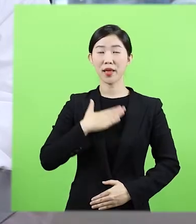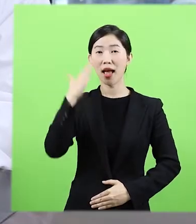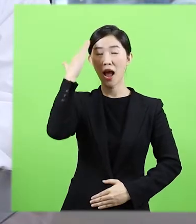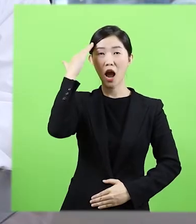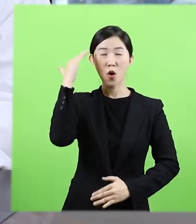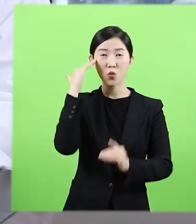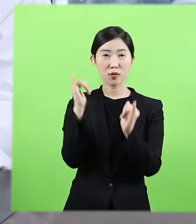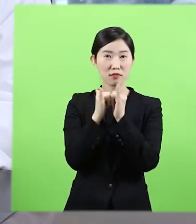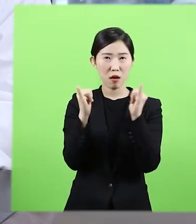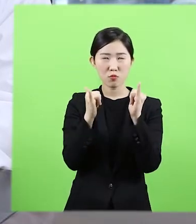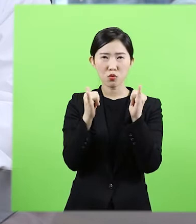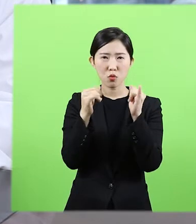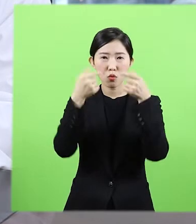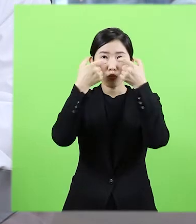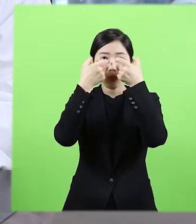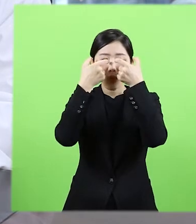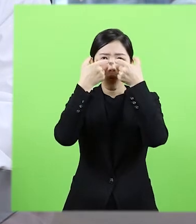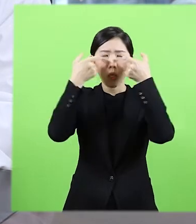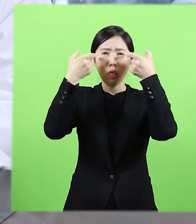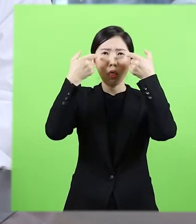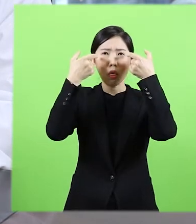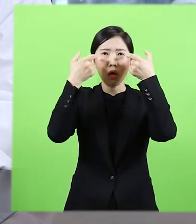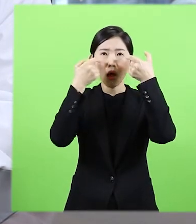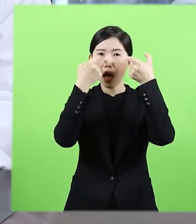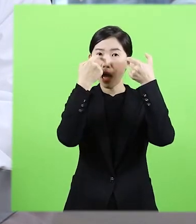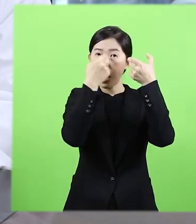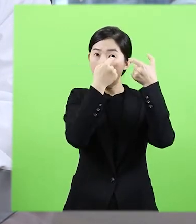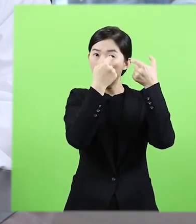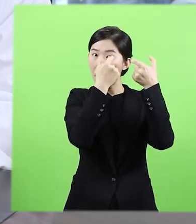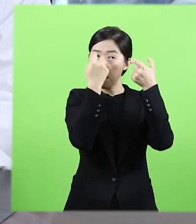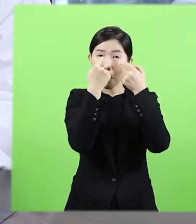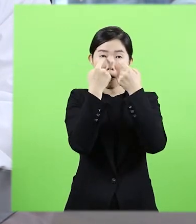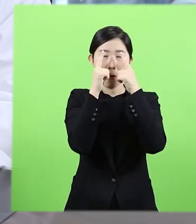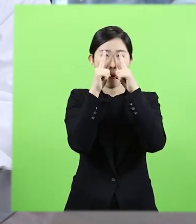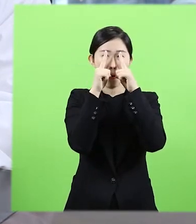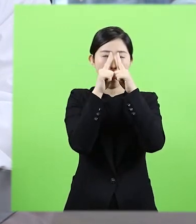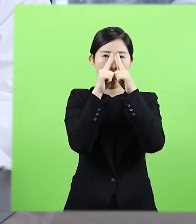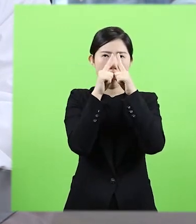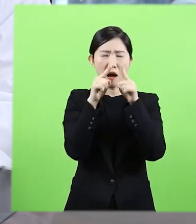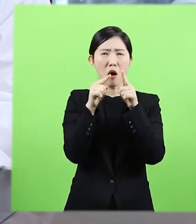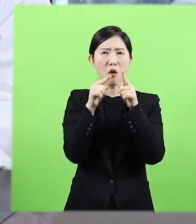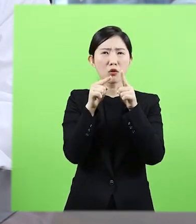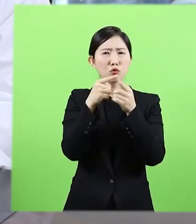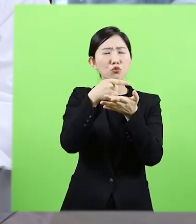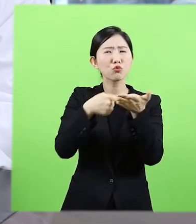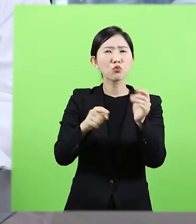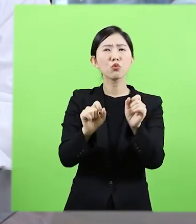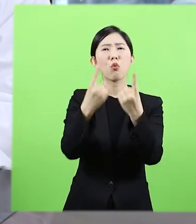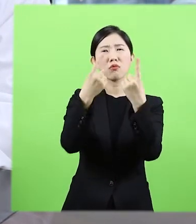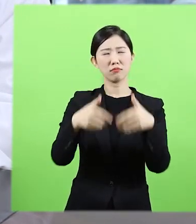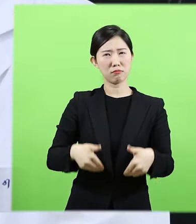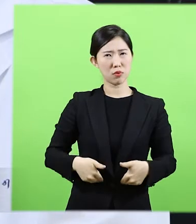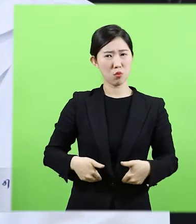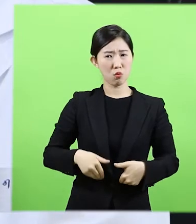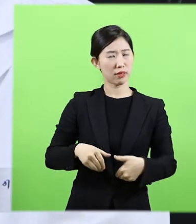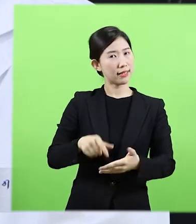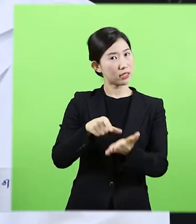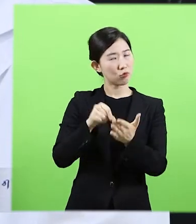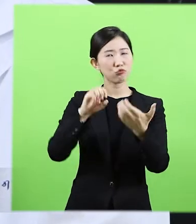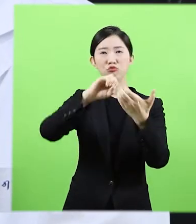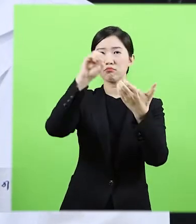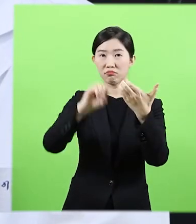우리나라 사람들은 눈 사이가 멀기 때문에 앞트임을 같이 해야 되는 경우가 거의 90%에 이릅니다.